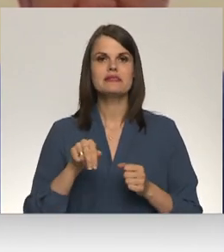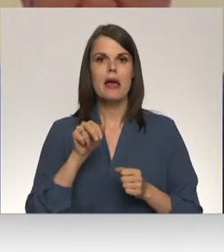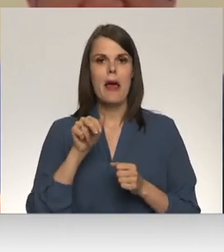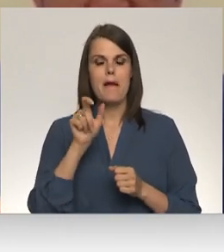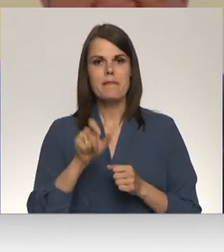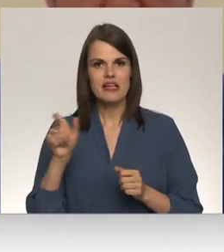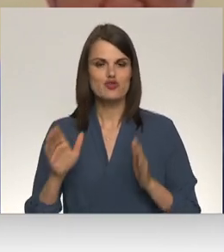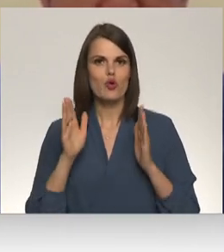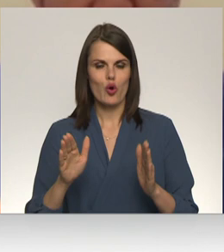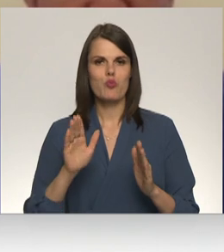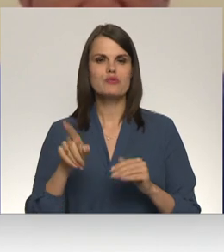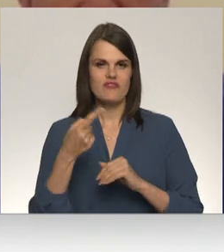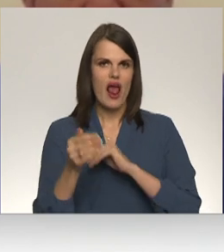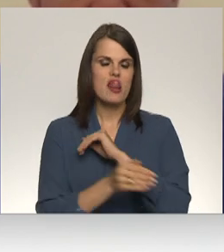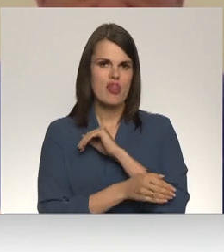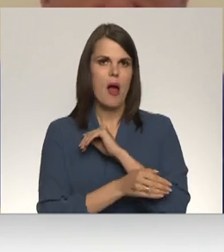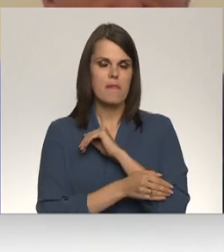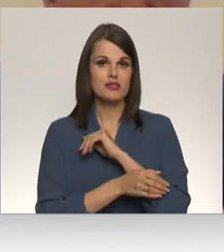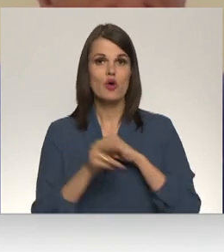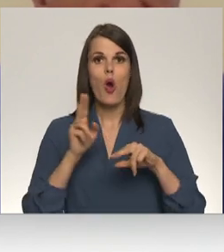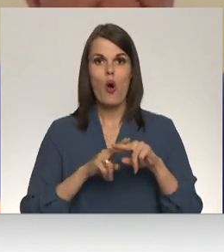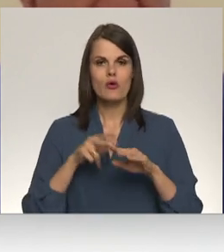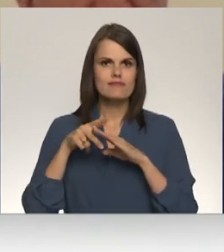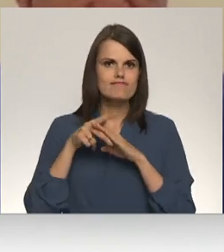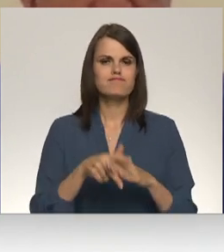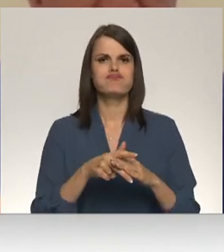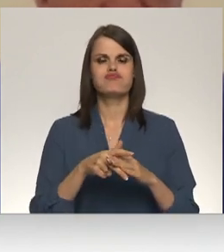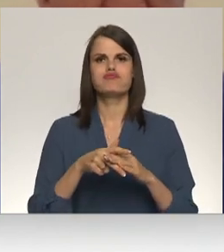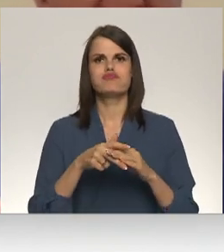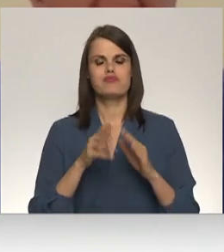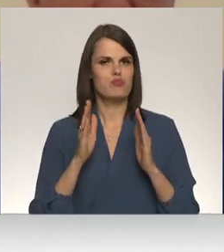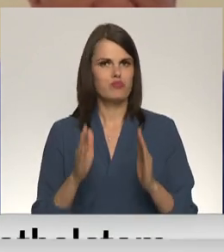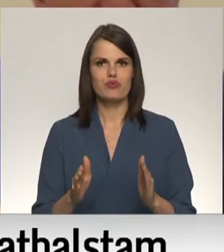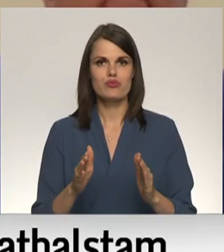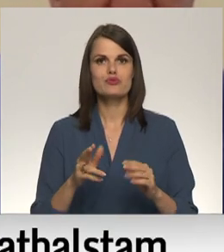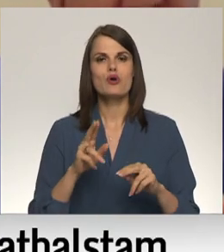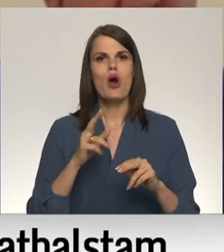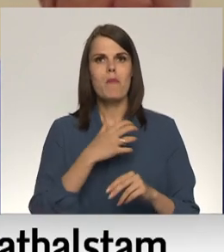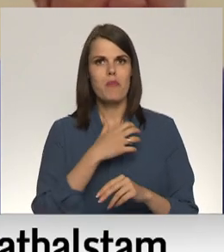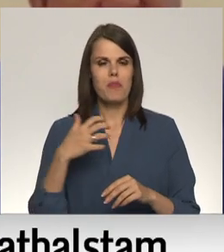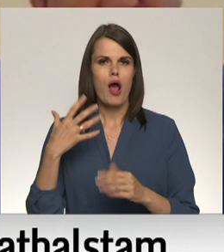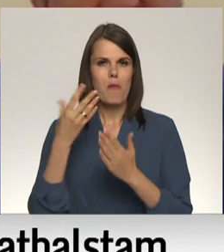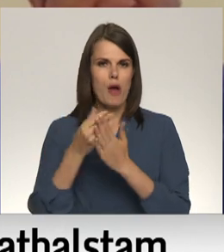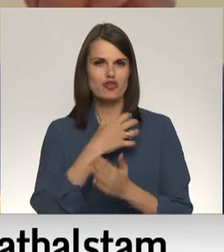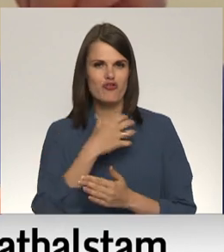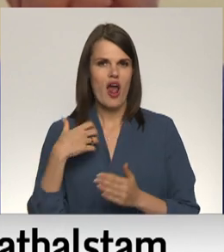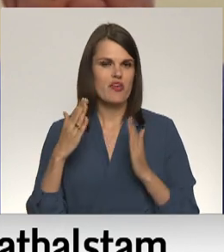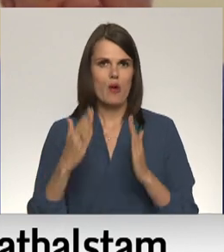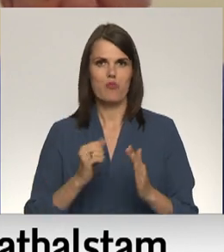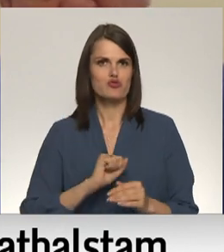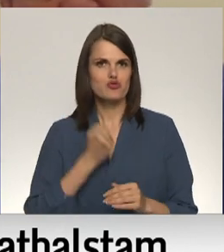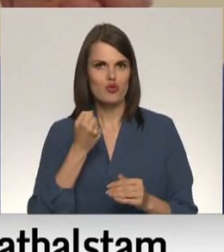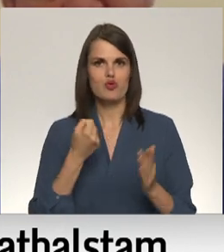nabadzīgāk, un tas slodze uz pašvaldībām, pēc mājokļu pabalstiem un citiem pabalstiem pieaugs. Tad labāk varbūt mēs valsts līmenī izdomāsim